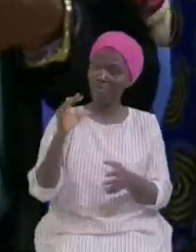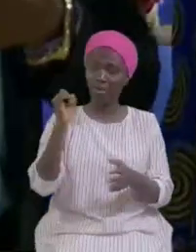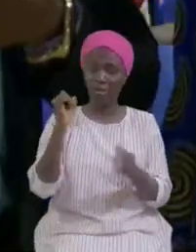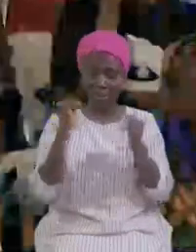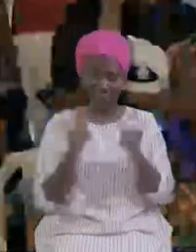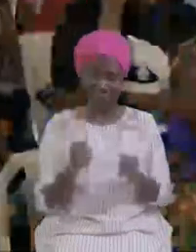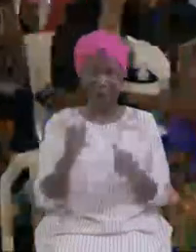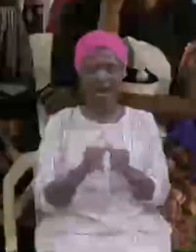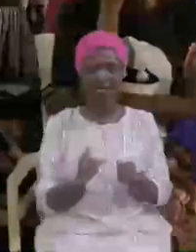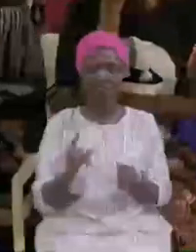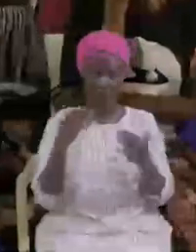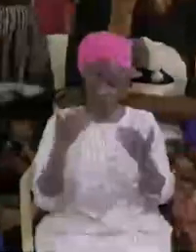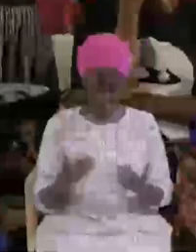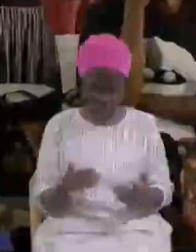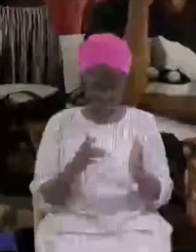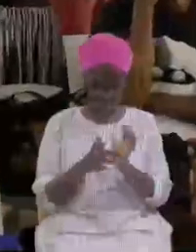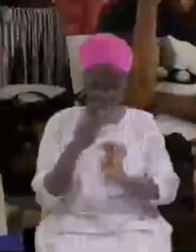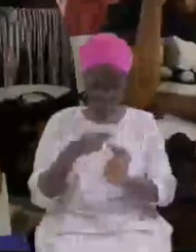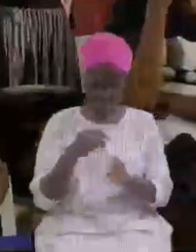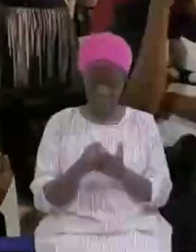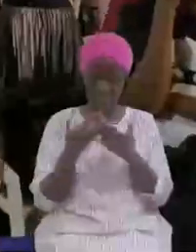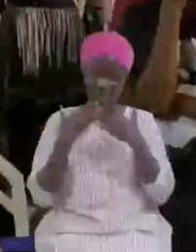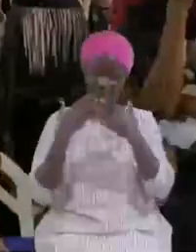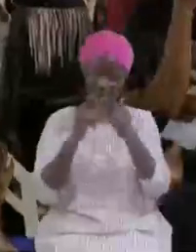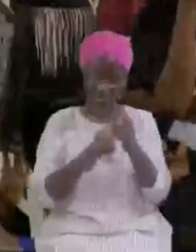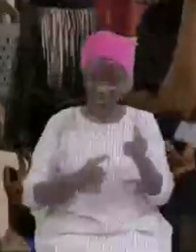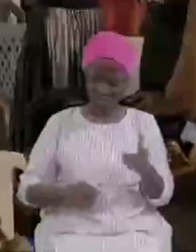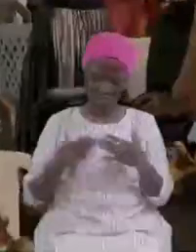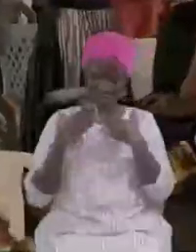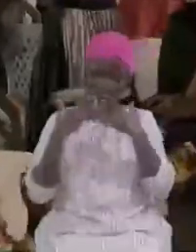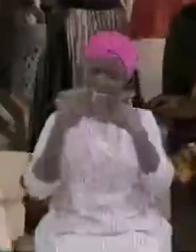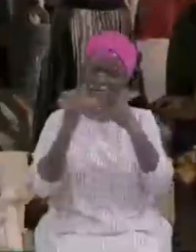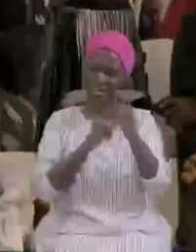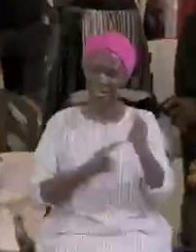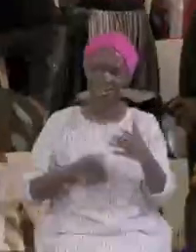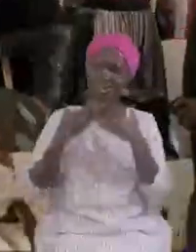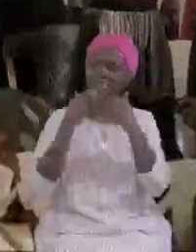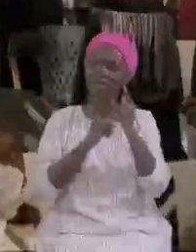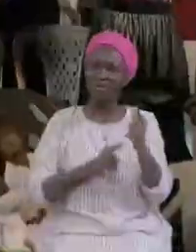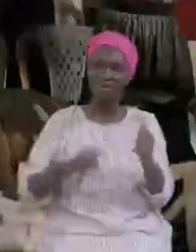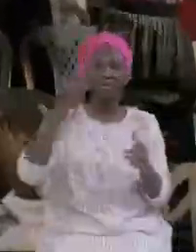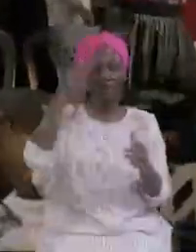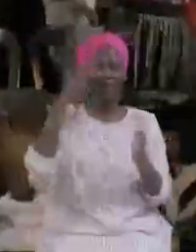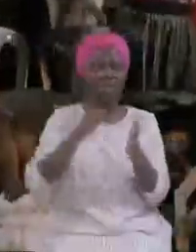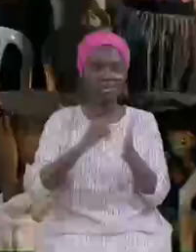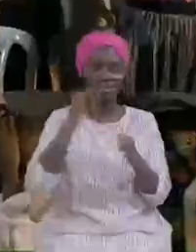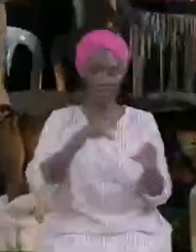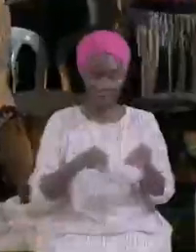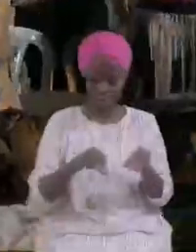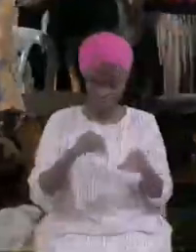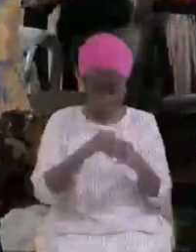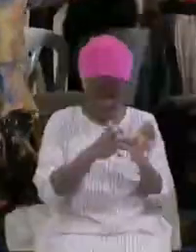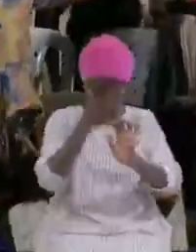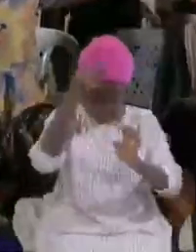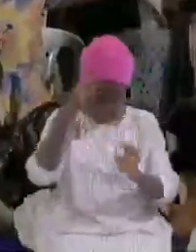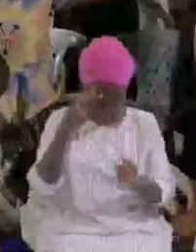Dieu partout maintenant. Merci Seigneur, merci Seigneur, merci Seigneur, nous savons que c'est fait. Au